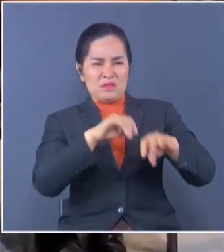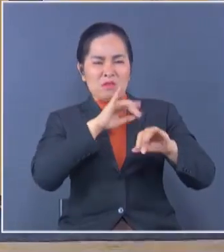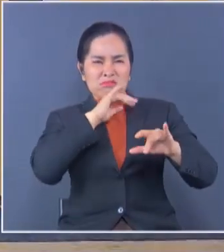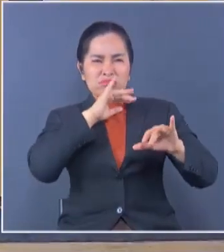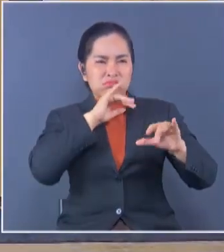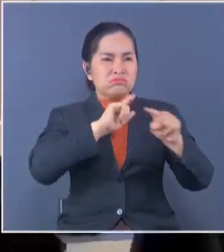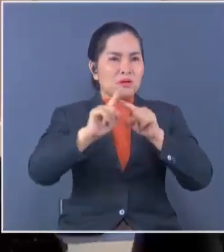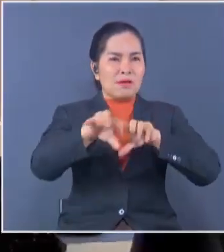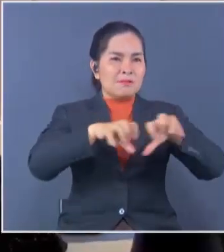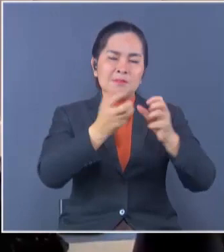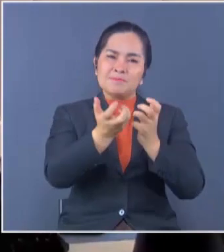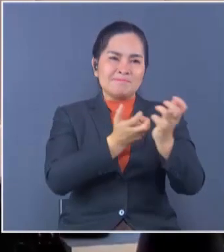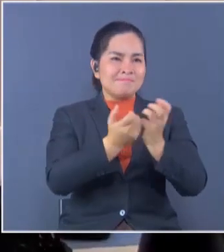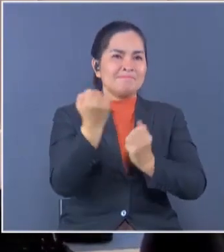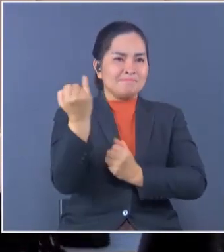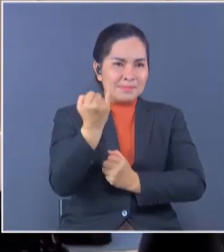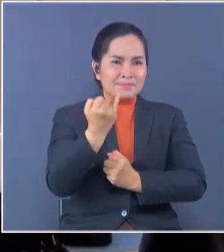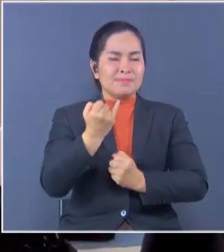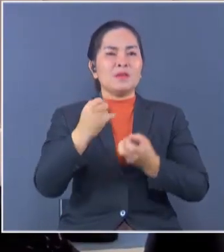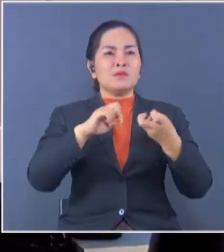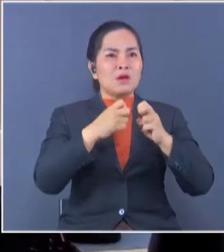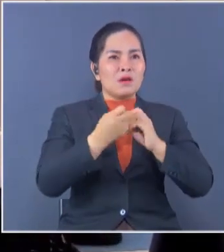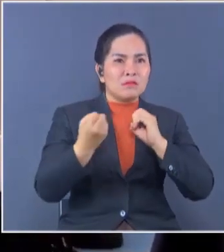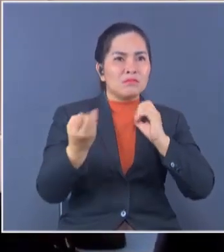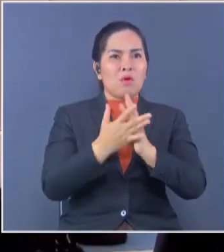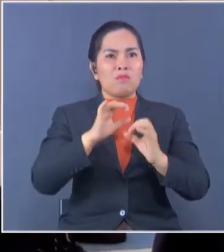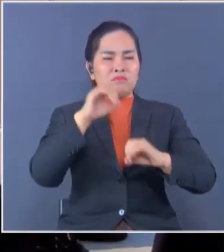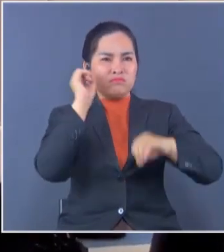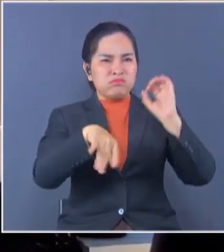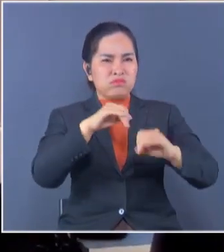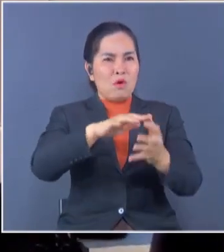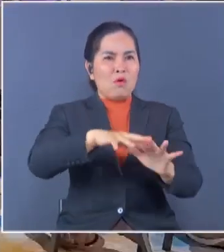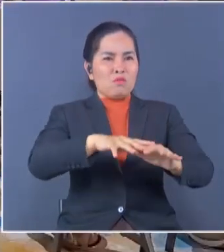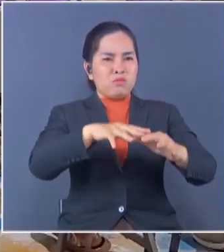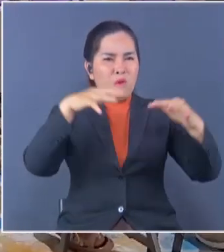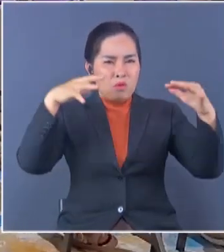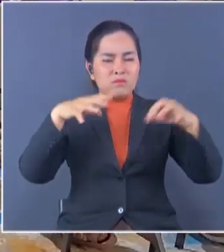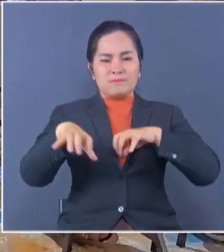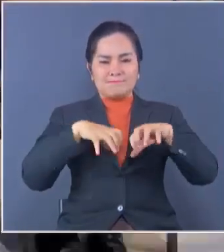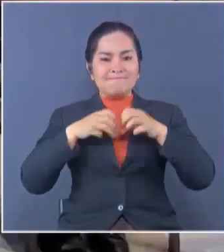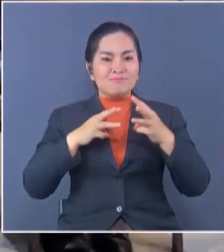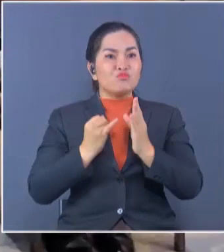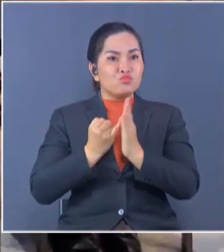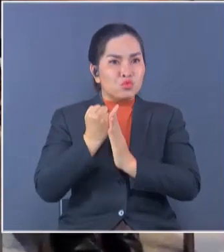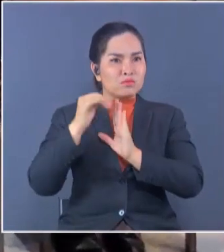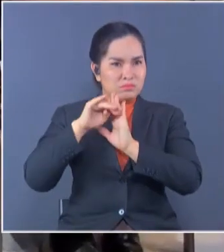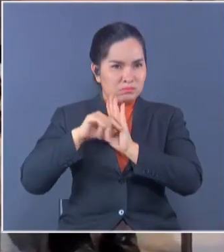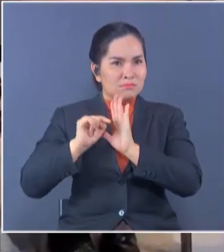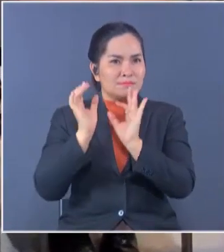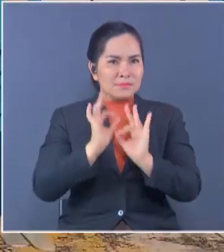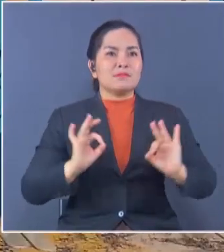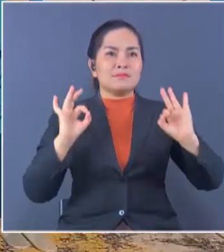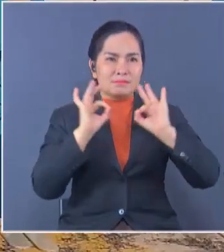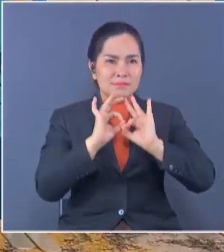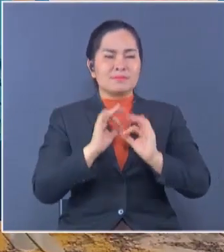ที่ขาดการบริหารจัดการที่ดีนะครับจนนำไปสู่ปัญหาขยะล้นเมืองการจัดการขยะที่ถูกวิธีนั้นจึงถือเป็นเรื่องที่สำ